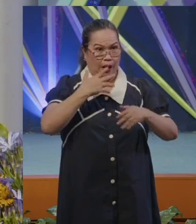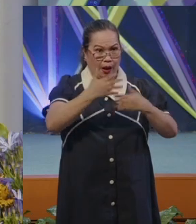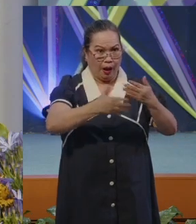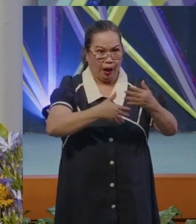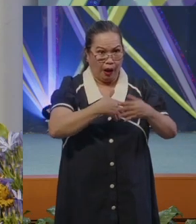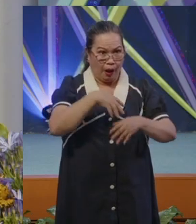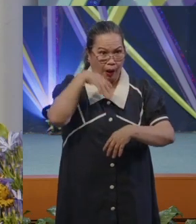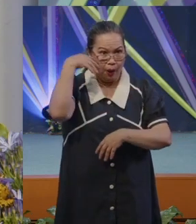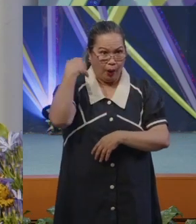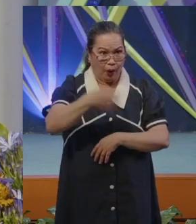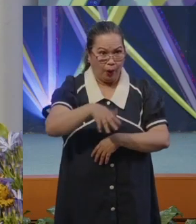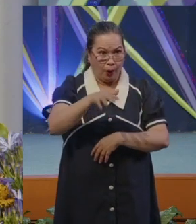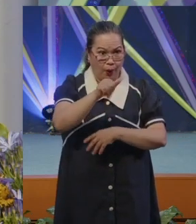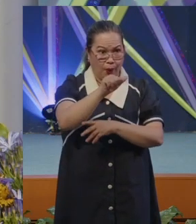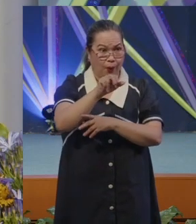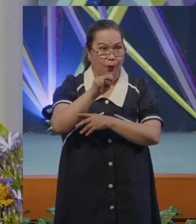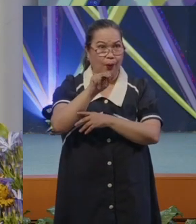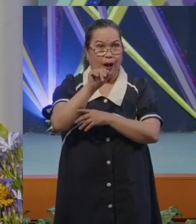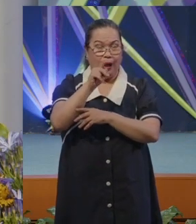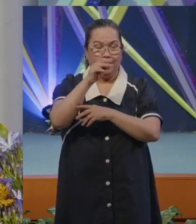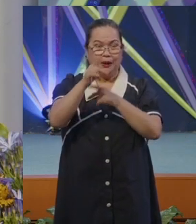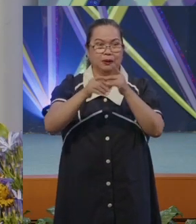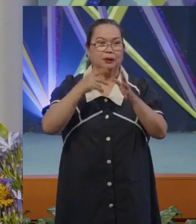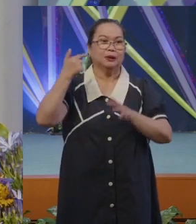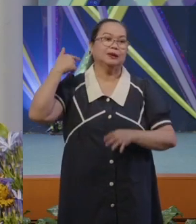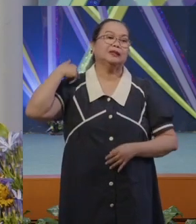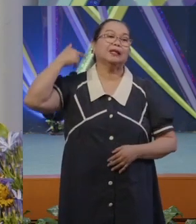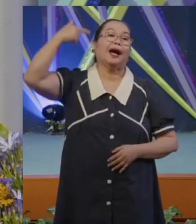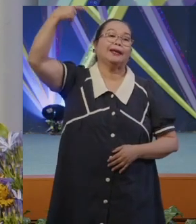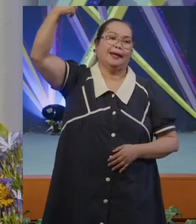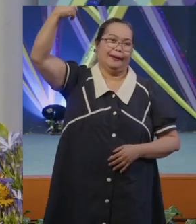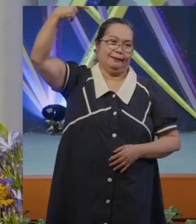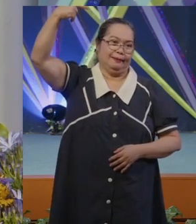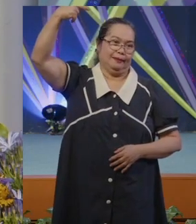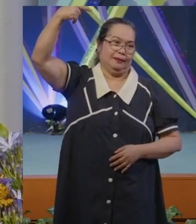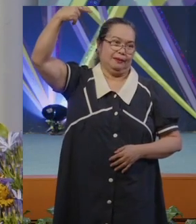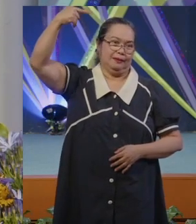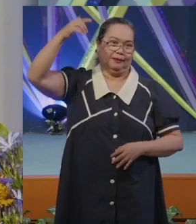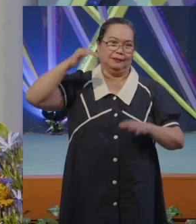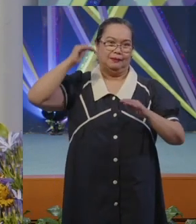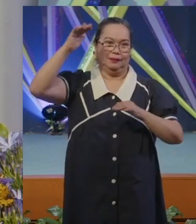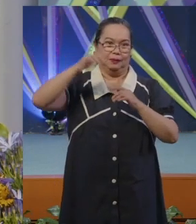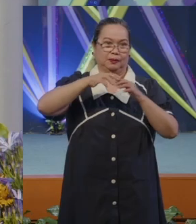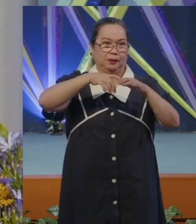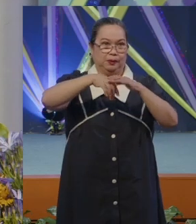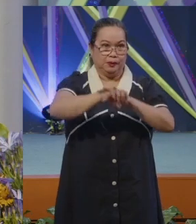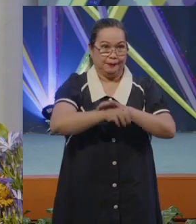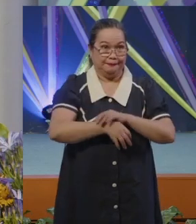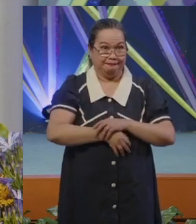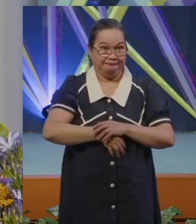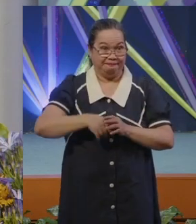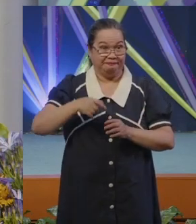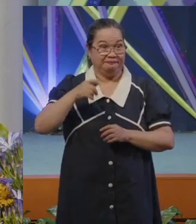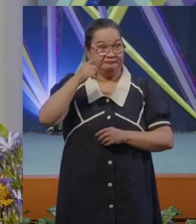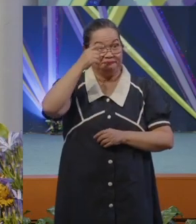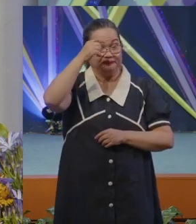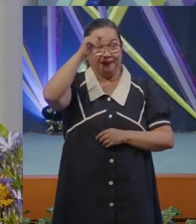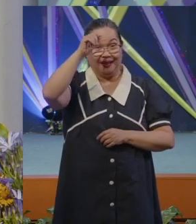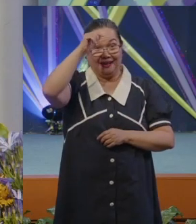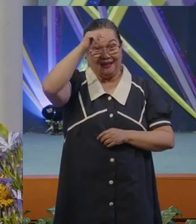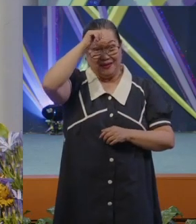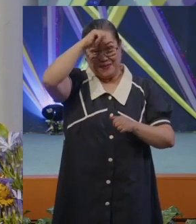of Anak there. Mga higante po yung descendants ni Anak. Si Goliath po